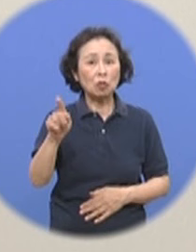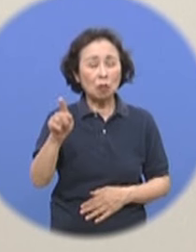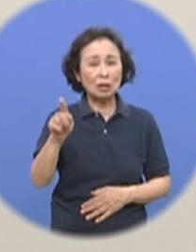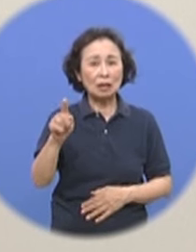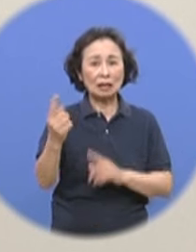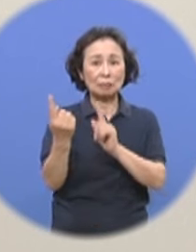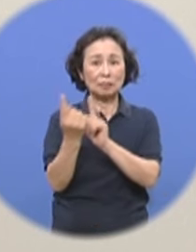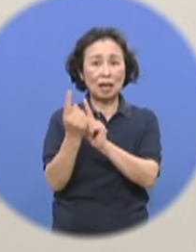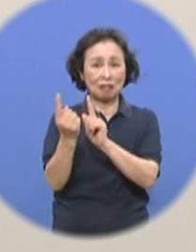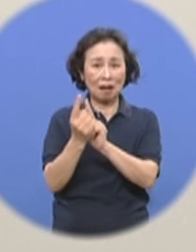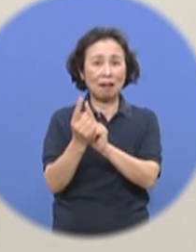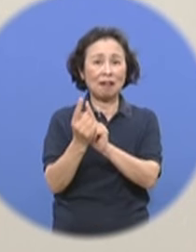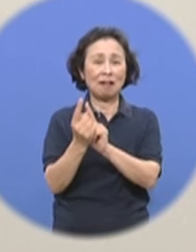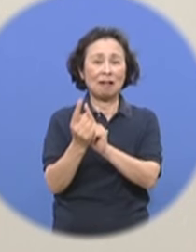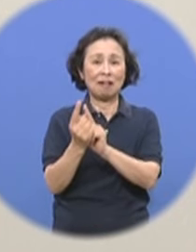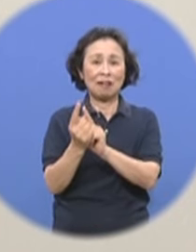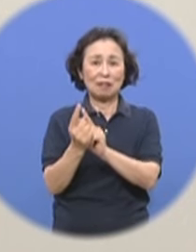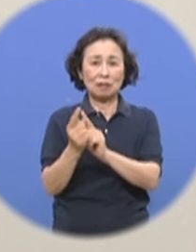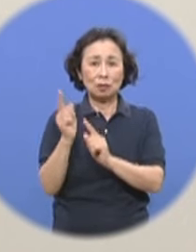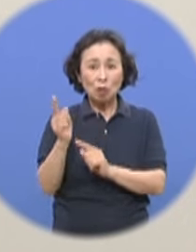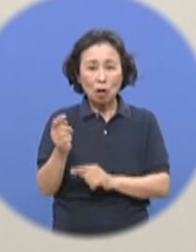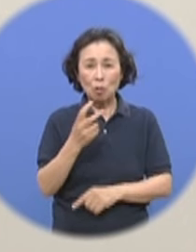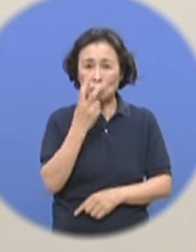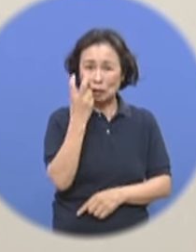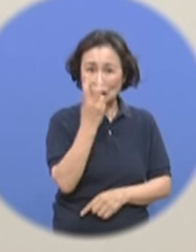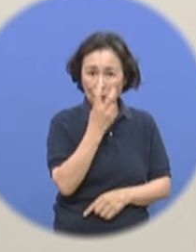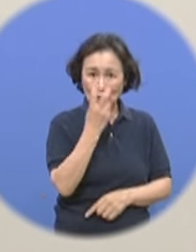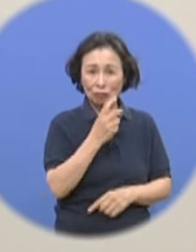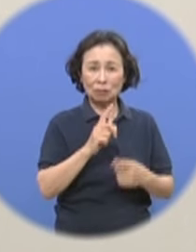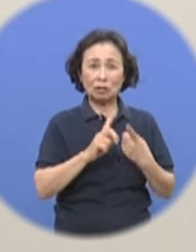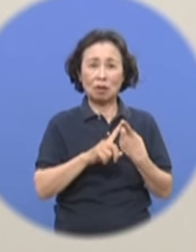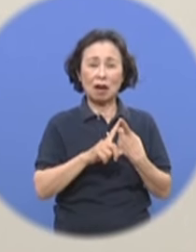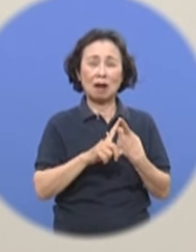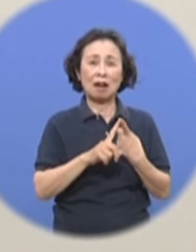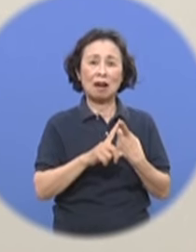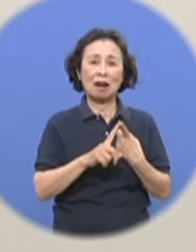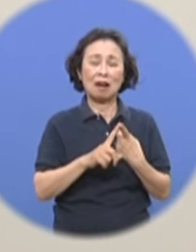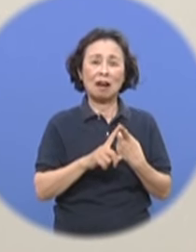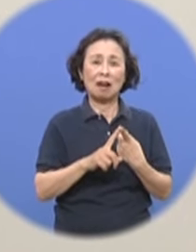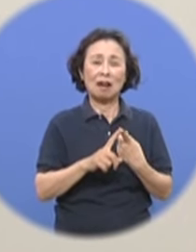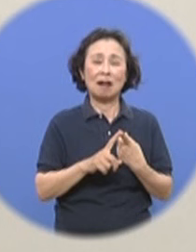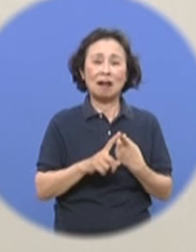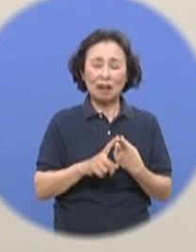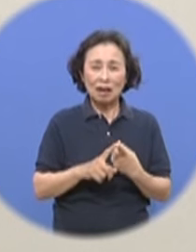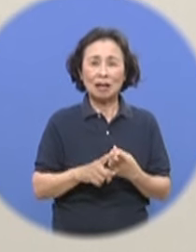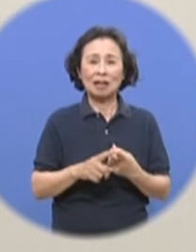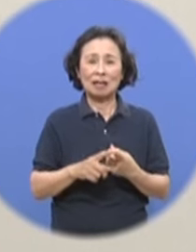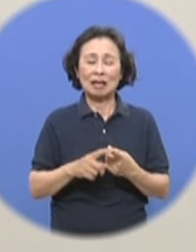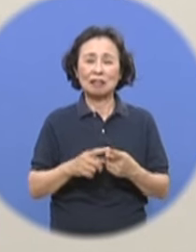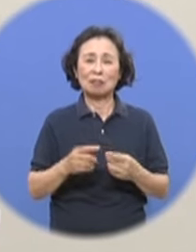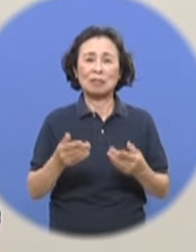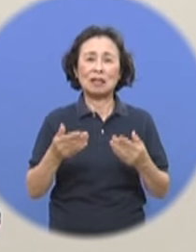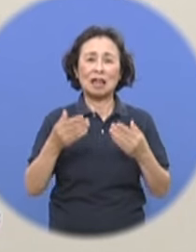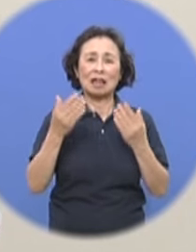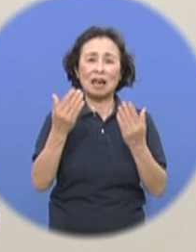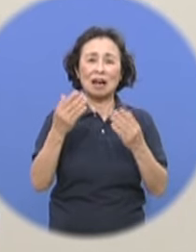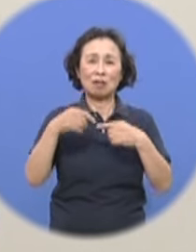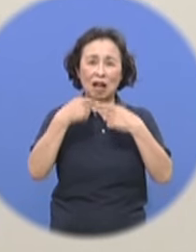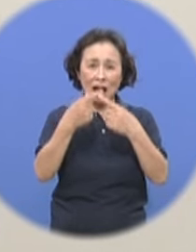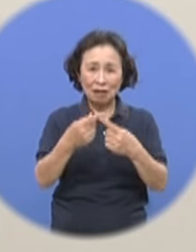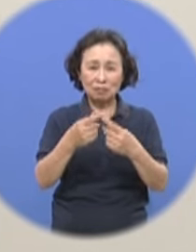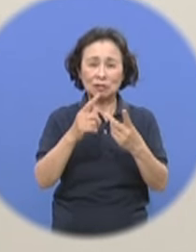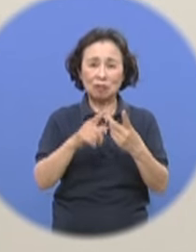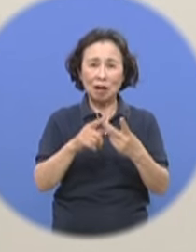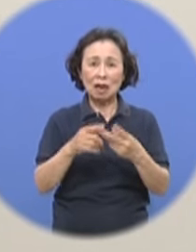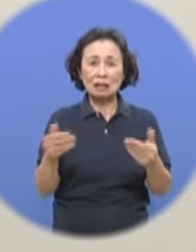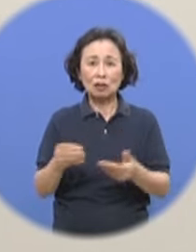けて調べて進学でもいいし就職でもいいし自分の好